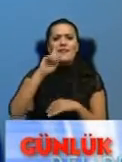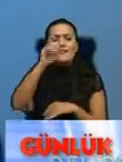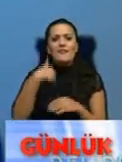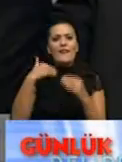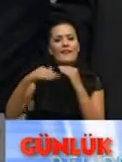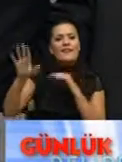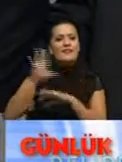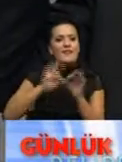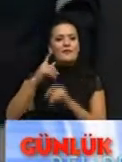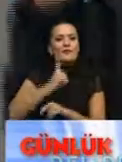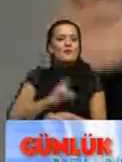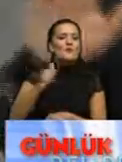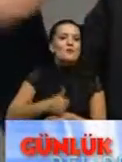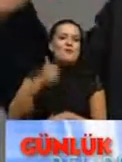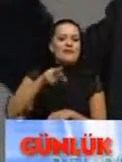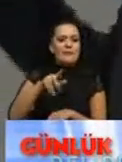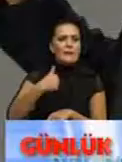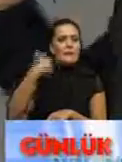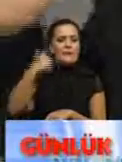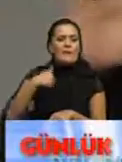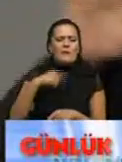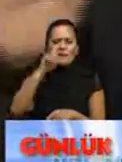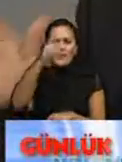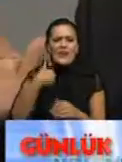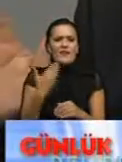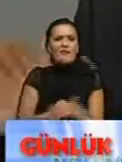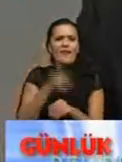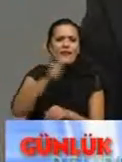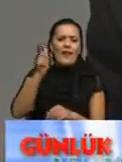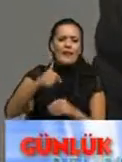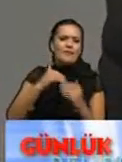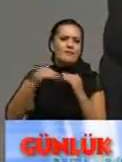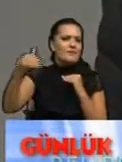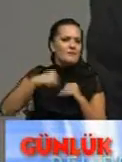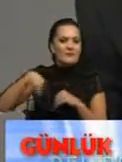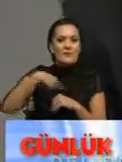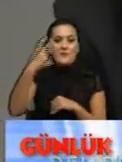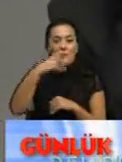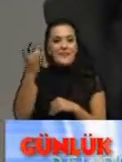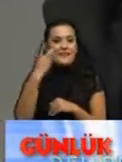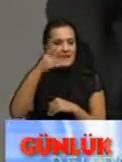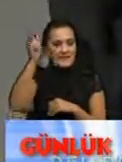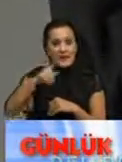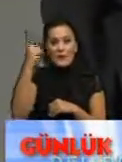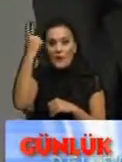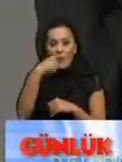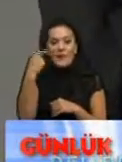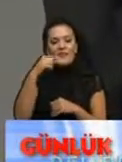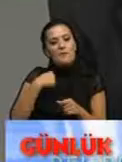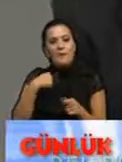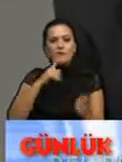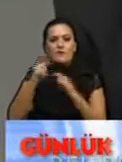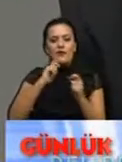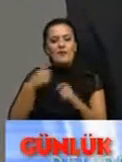halkın seçeceği cumhurbaşkanı gibiyim. Benim işim güzel. Sadece vatandaşla, oh, müzik güzel. Dinleyicisiyle. Onun için bana hadi